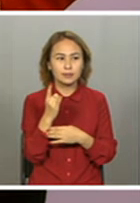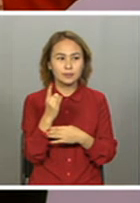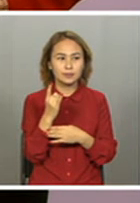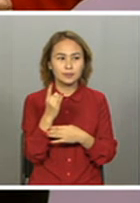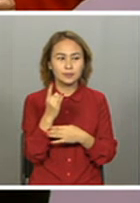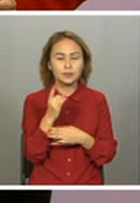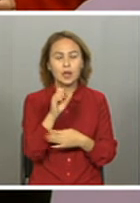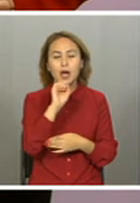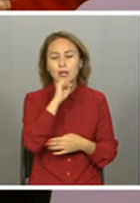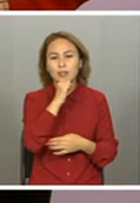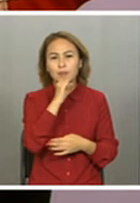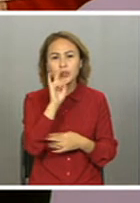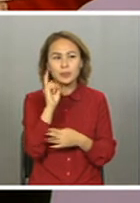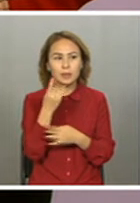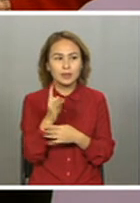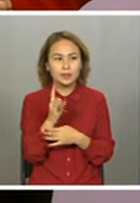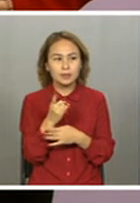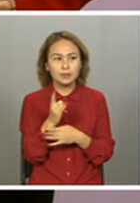баласысың? Атамның баласымын.